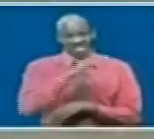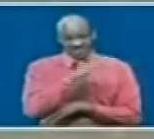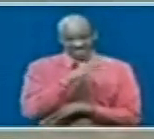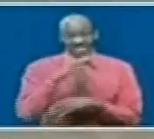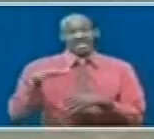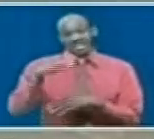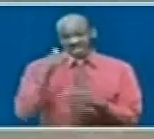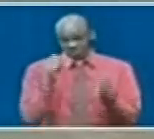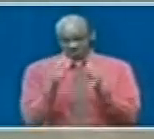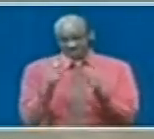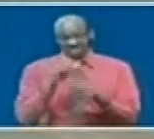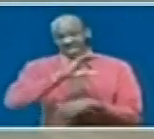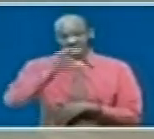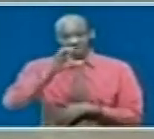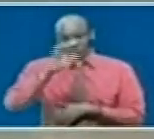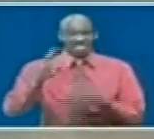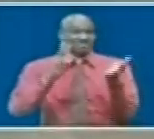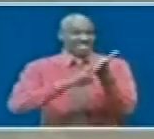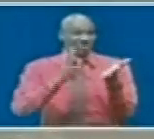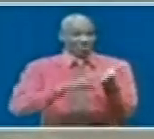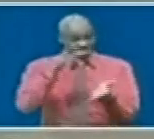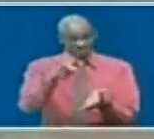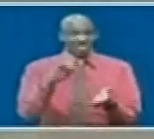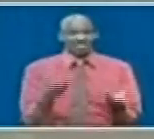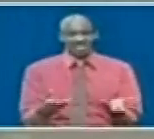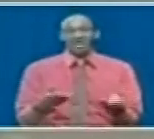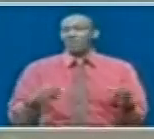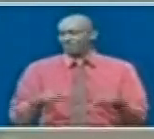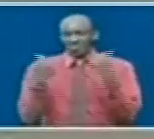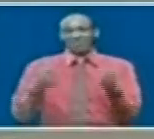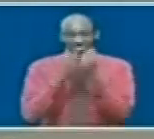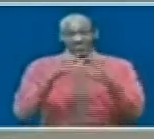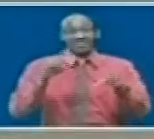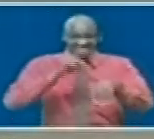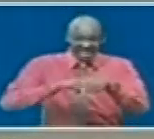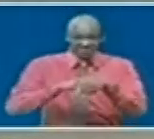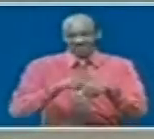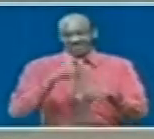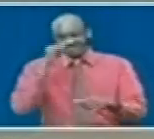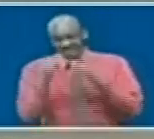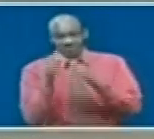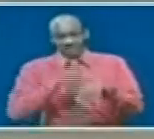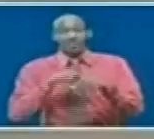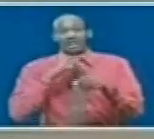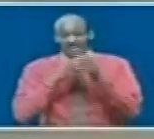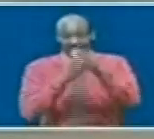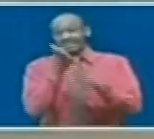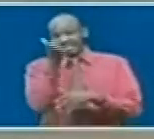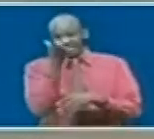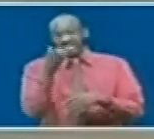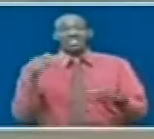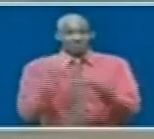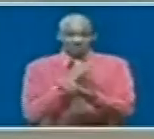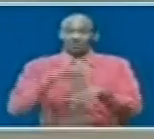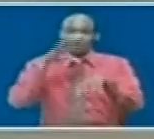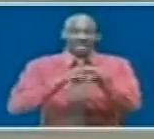katika kaunti ya Migori mapema hii leo ulisambaratika kunako dakika za mwisho, huku viongozi kadhaa wakinyimwa fursa